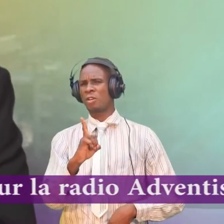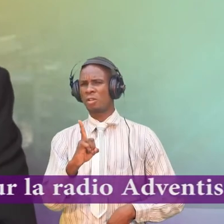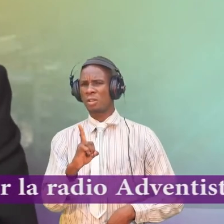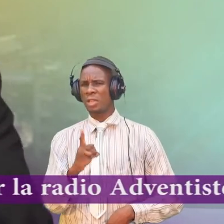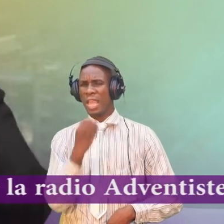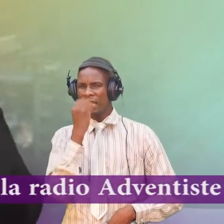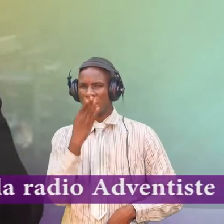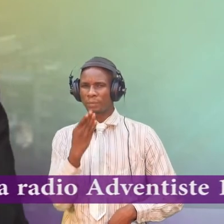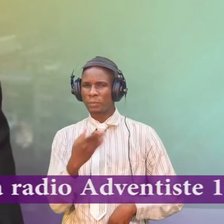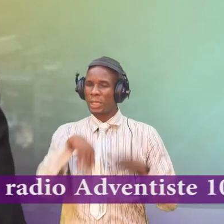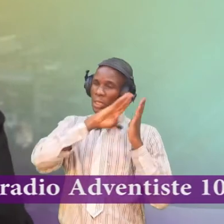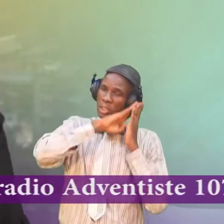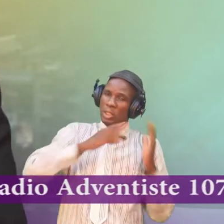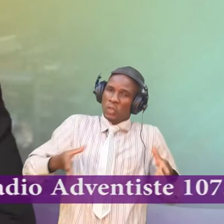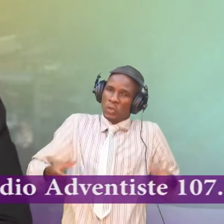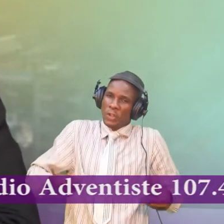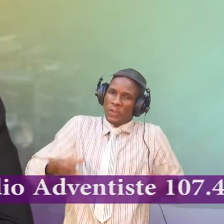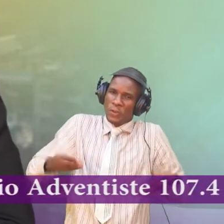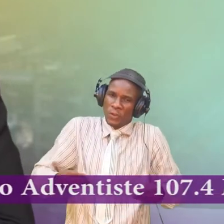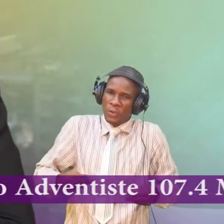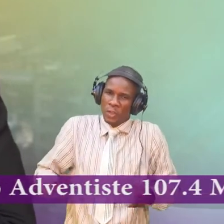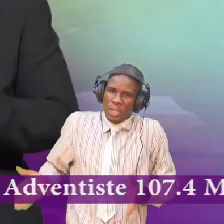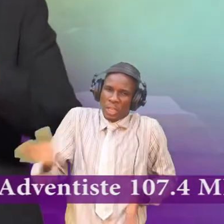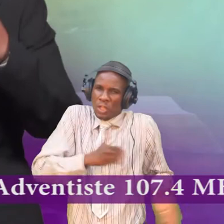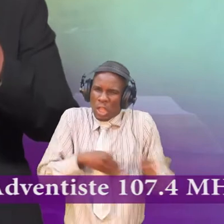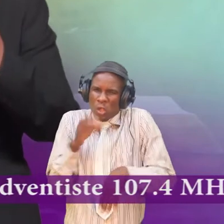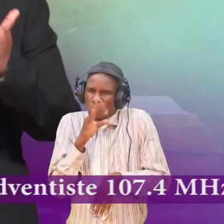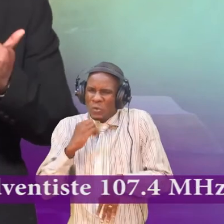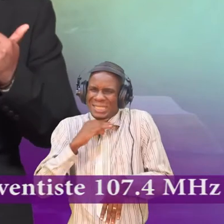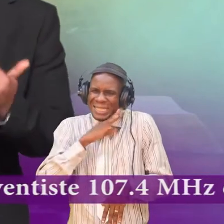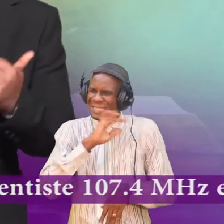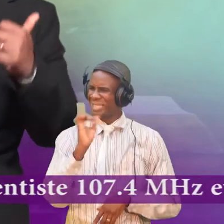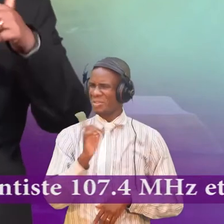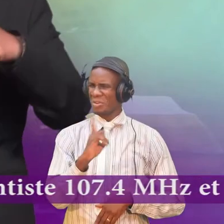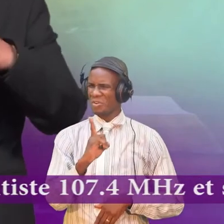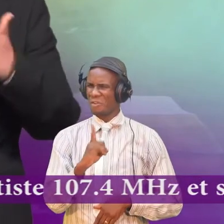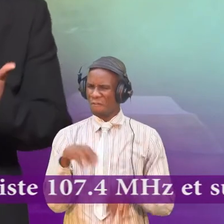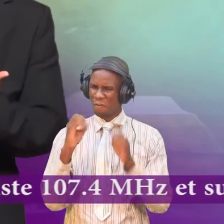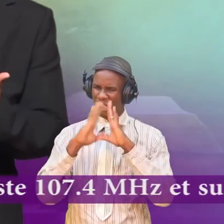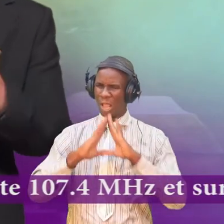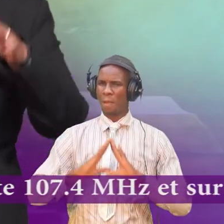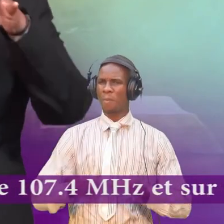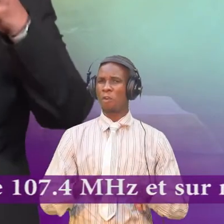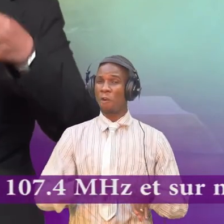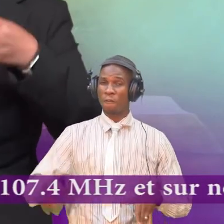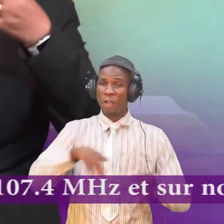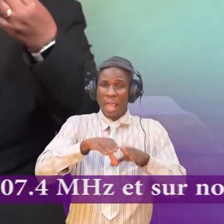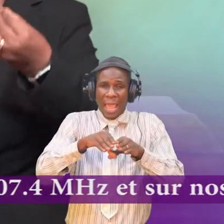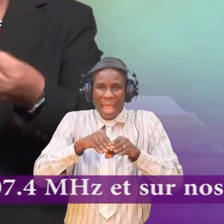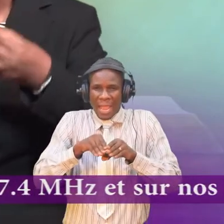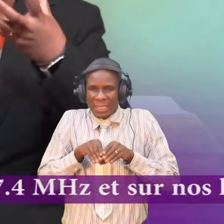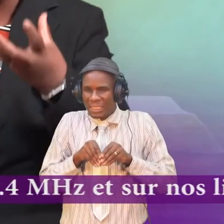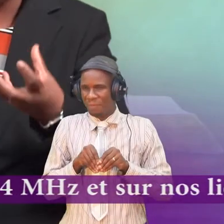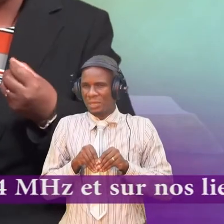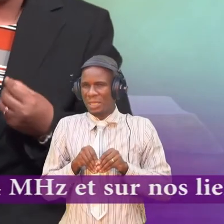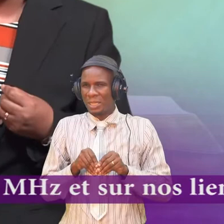mengine madogo madogo. Hata kama fridge yako haikutakaswa vizuri au kitanda haikutengenezwa vizuri,